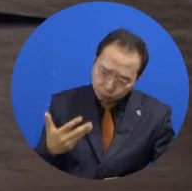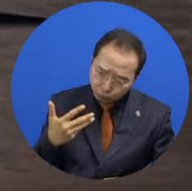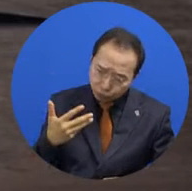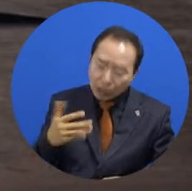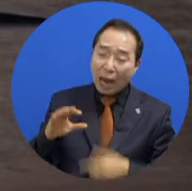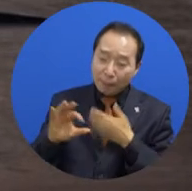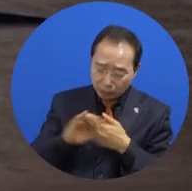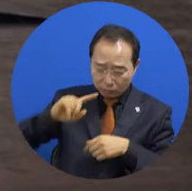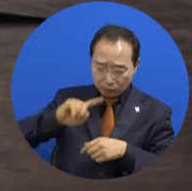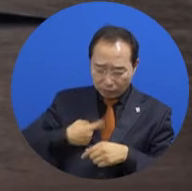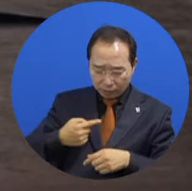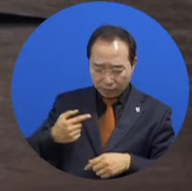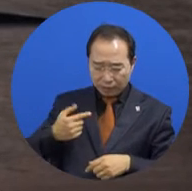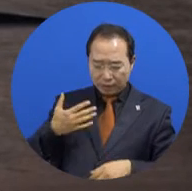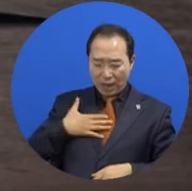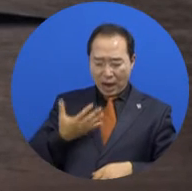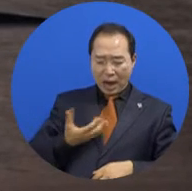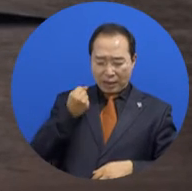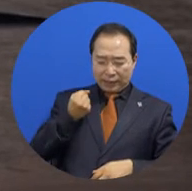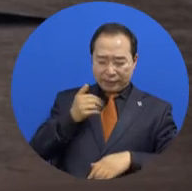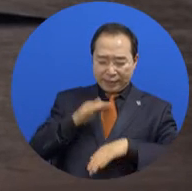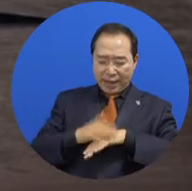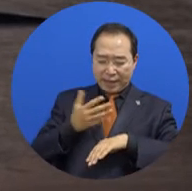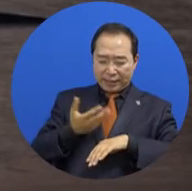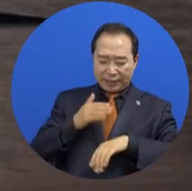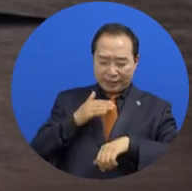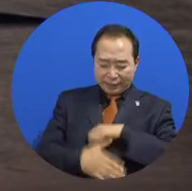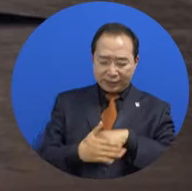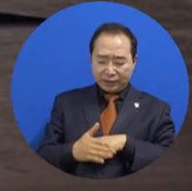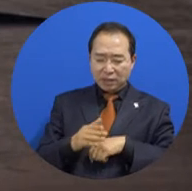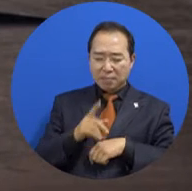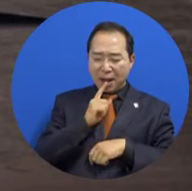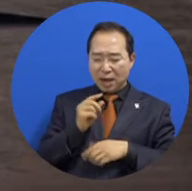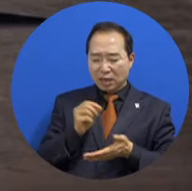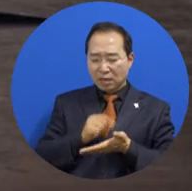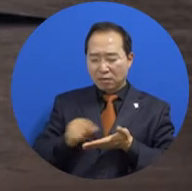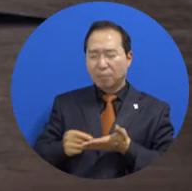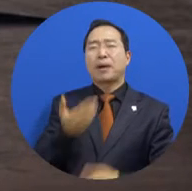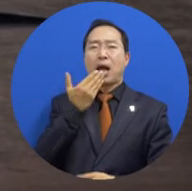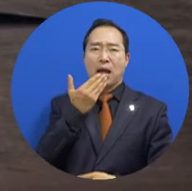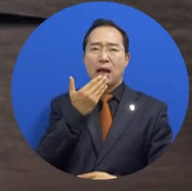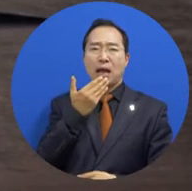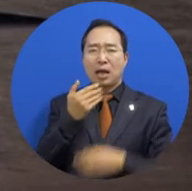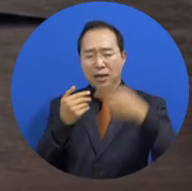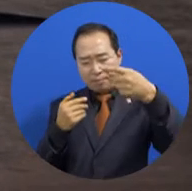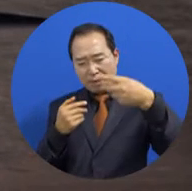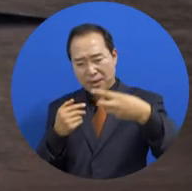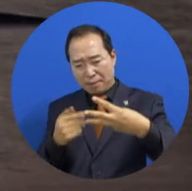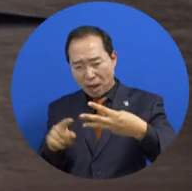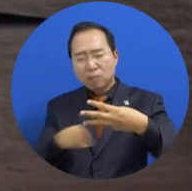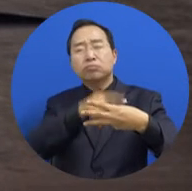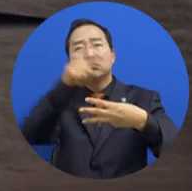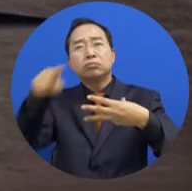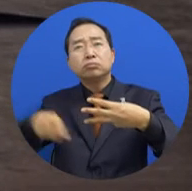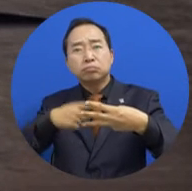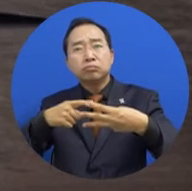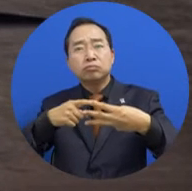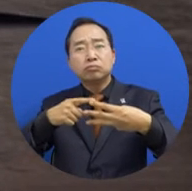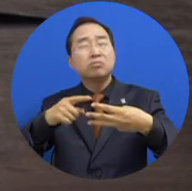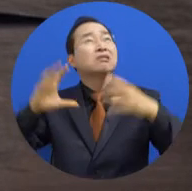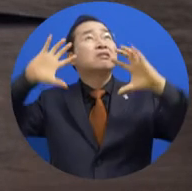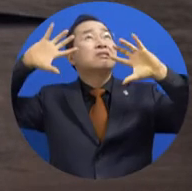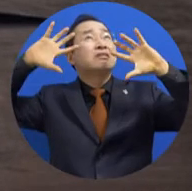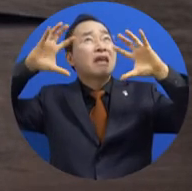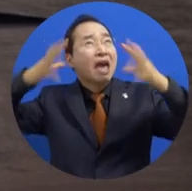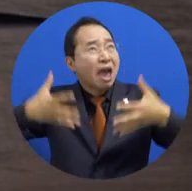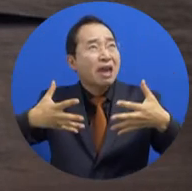질문을 던지면 내가 글을 쓸 수 있어요. 나의 언어가 창조가 됩니다. 이거야말로 이 앞에 세 가지 이게 우주